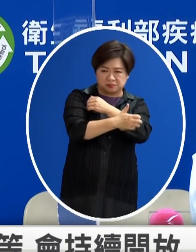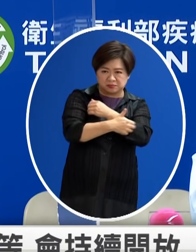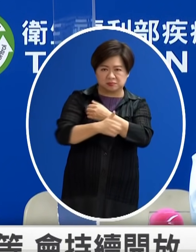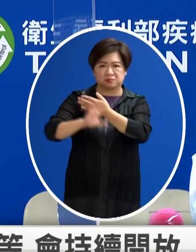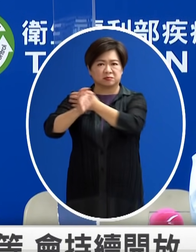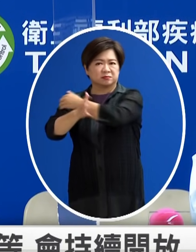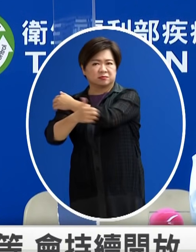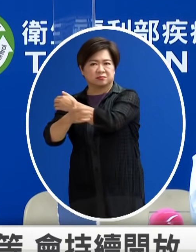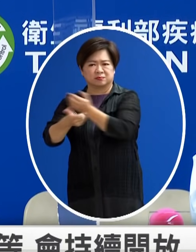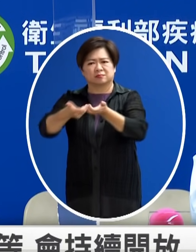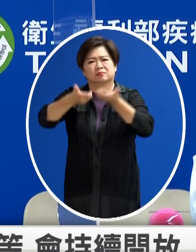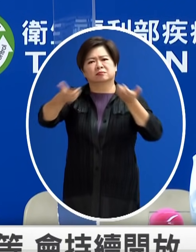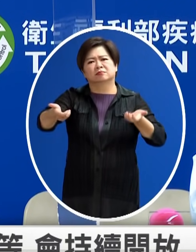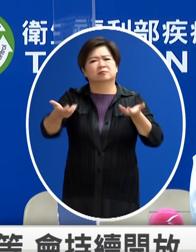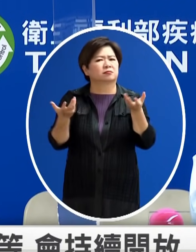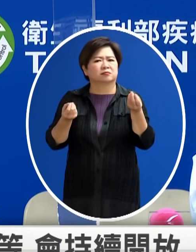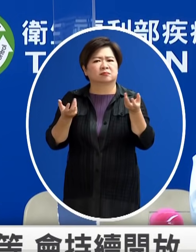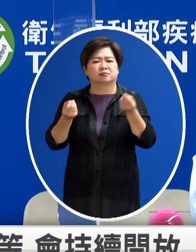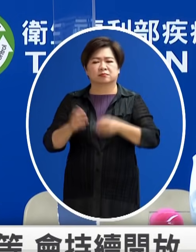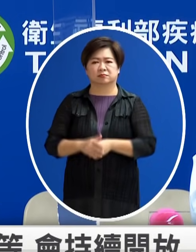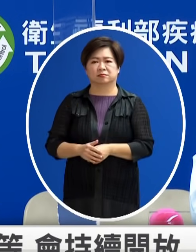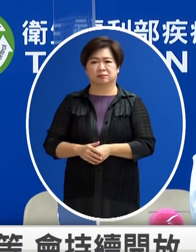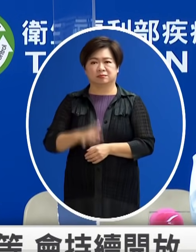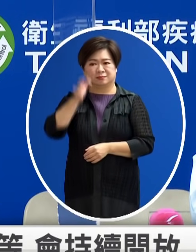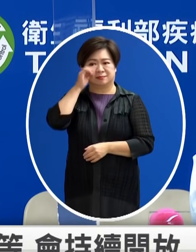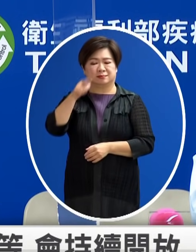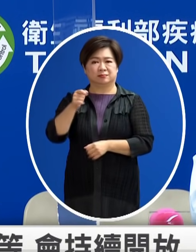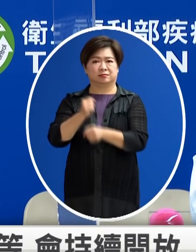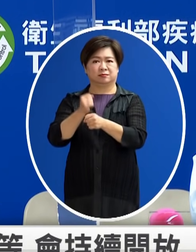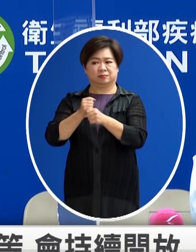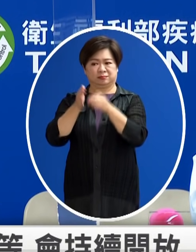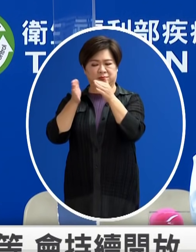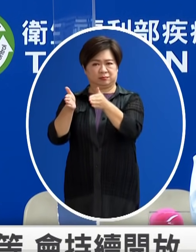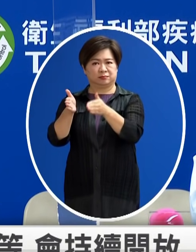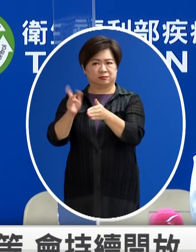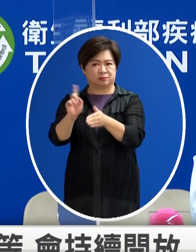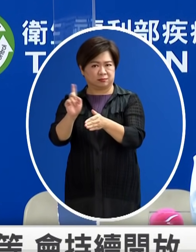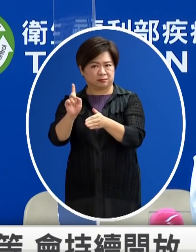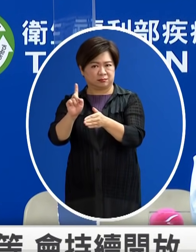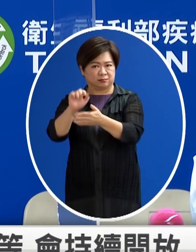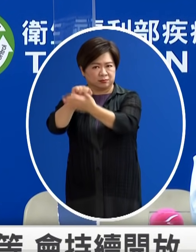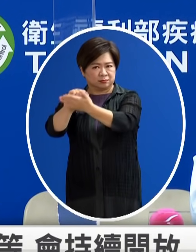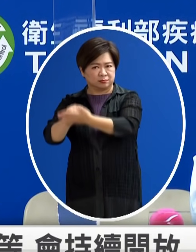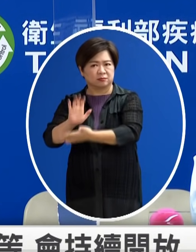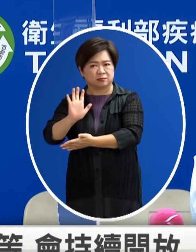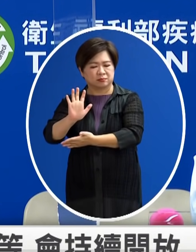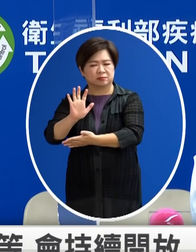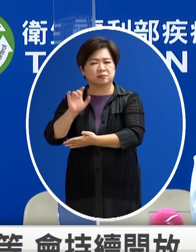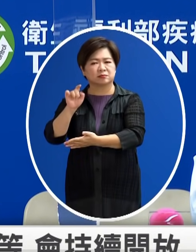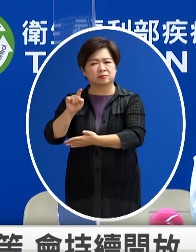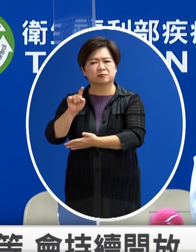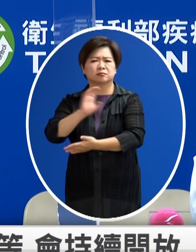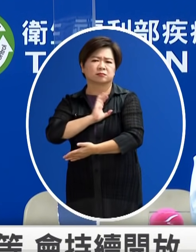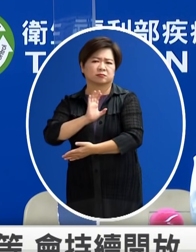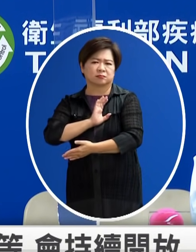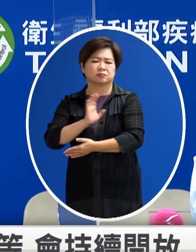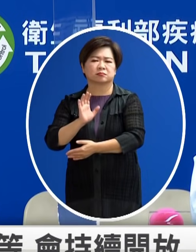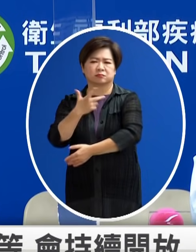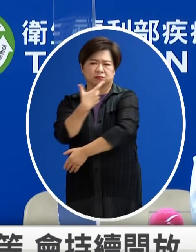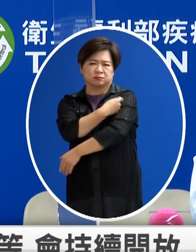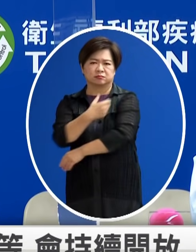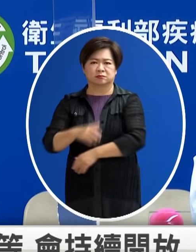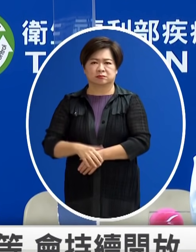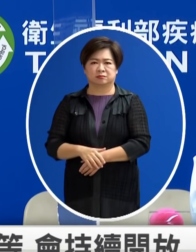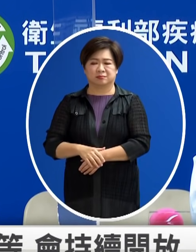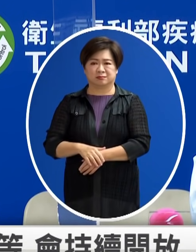个问题啊。当然，也许他在从事哪一些的行业会被列在里面，那又是另外一件事情。换句话说，移